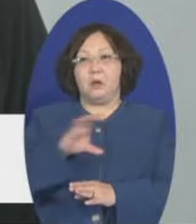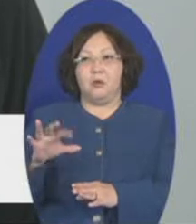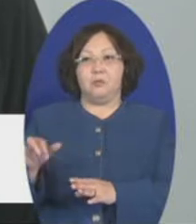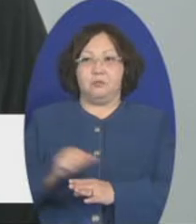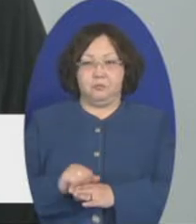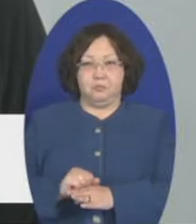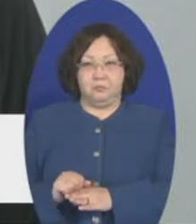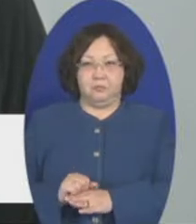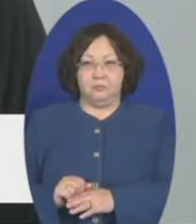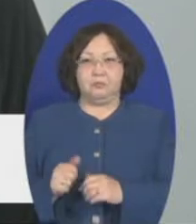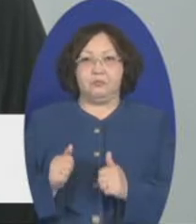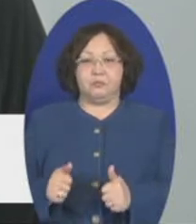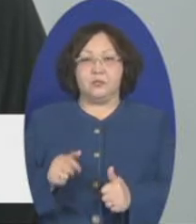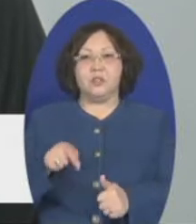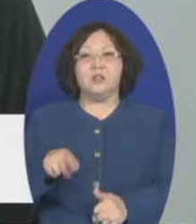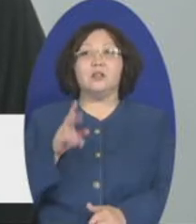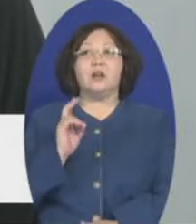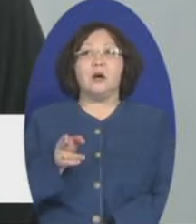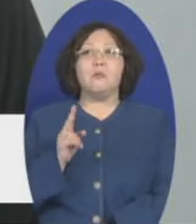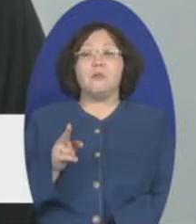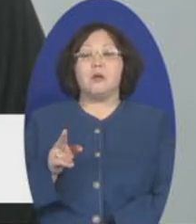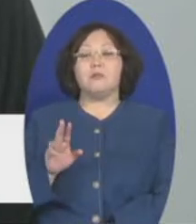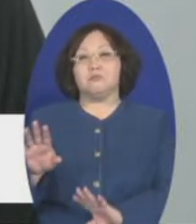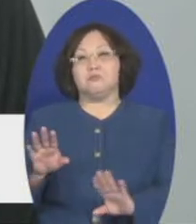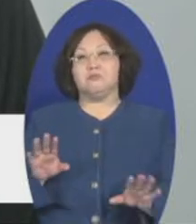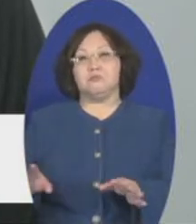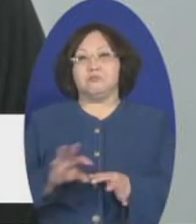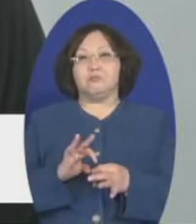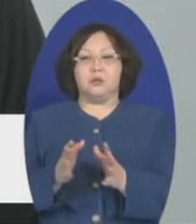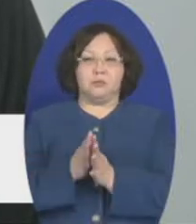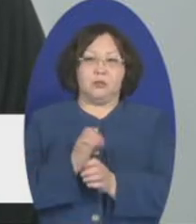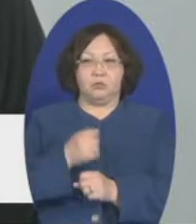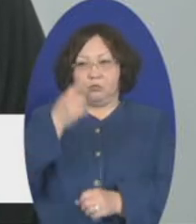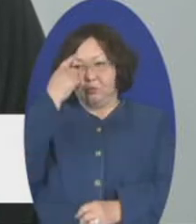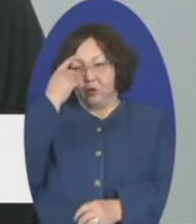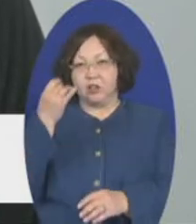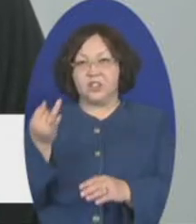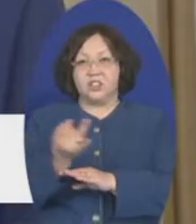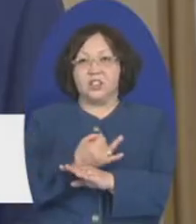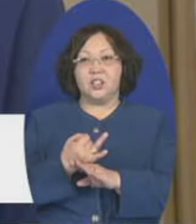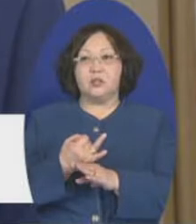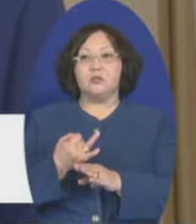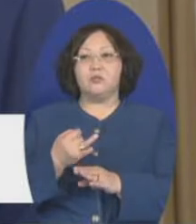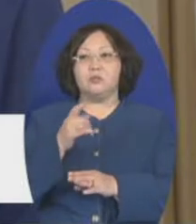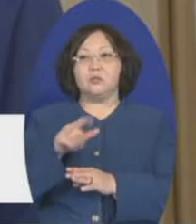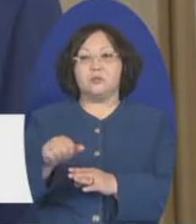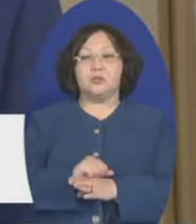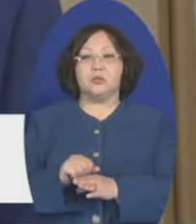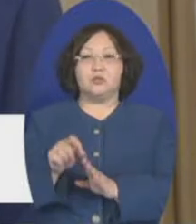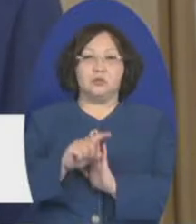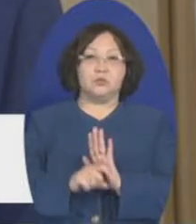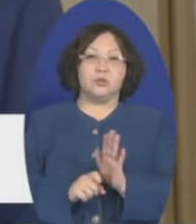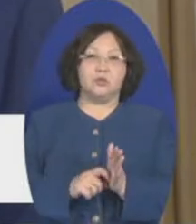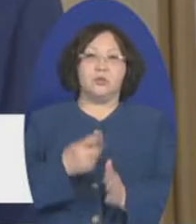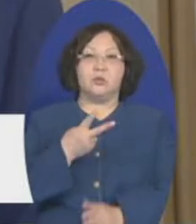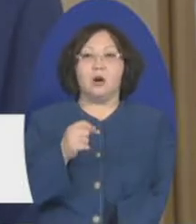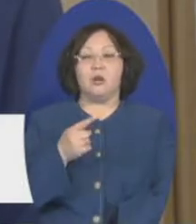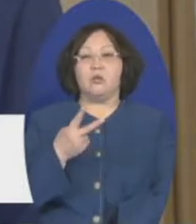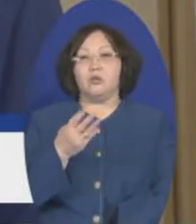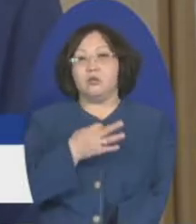дээ. Тэгэхээр энэ компаниудтайгаа хамтраад энэ Монгол инженерүүдэд бэлддэг хөтөлбөртэй болох. 2012 оноос хойш нийтдээ